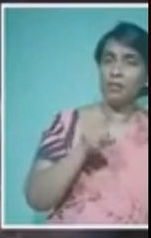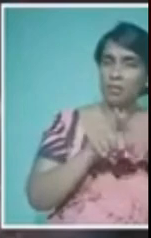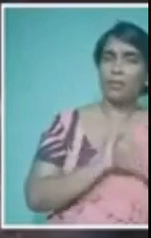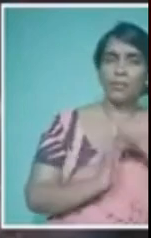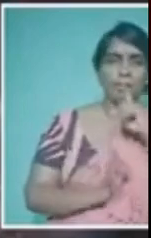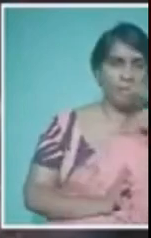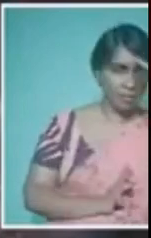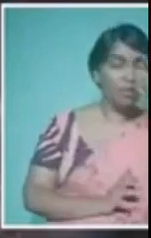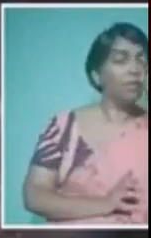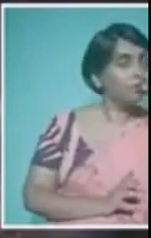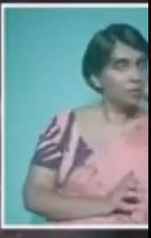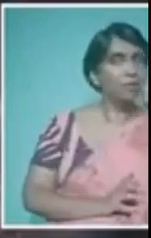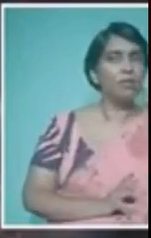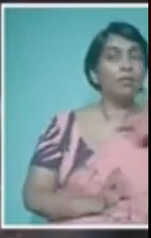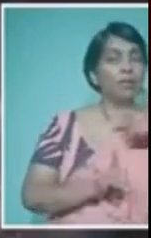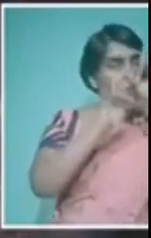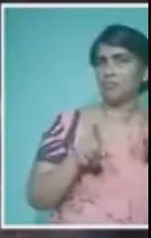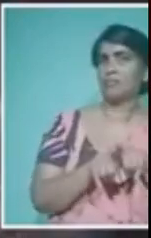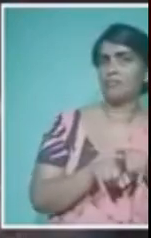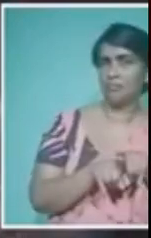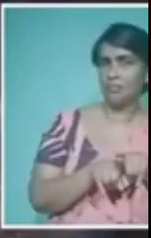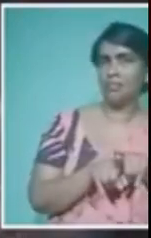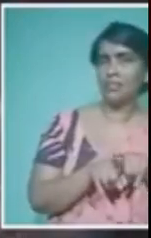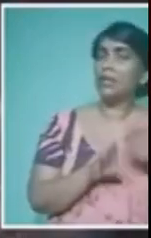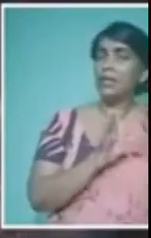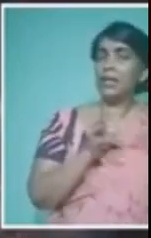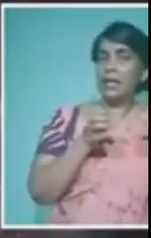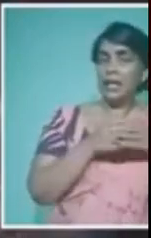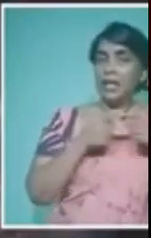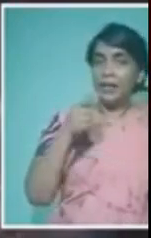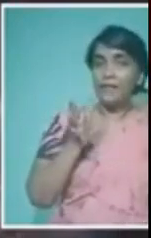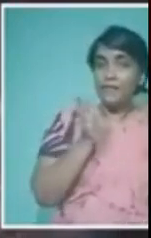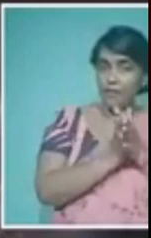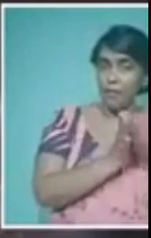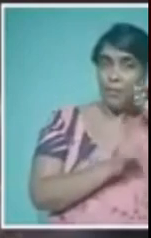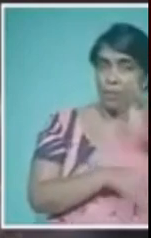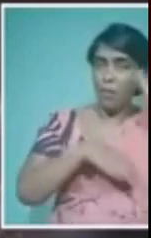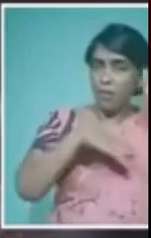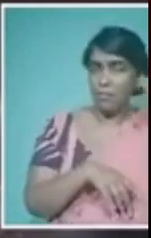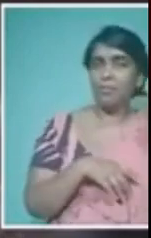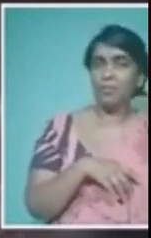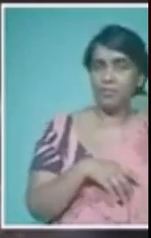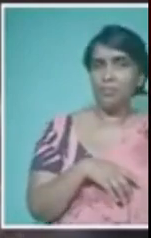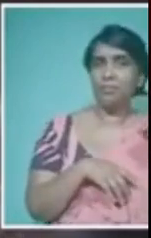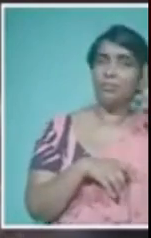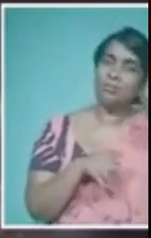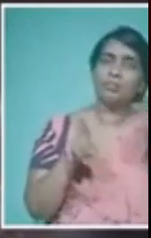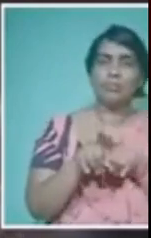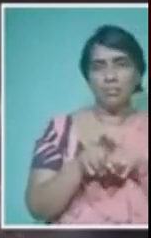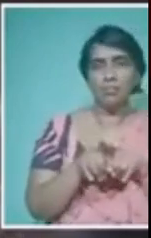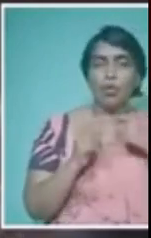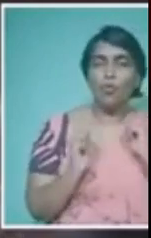කතා නැහැතුමනි. ඔබතුමත් අපි වගේම අර ඒකාබද්ධ විපක්ෂෙන්න කාලේ මේ විදියටම මේ දුක විඳා. ඒ නිසා වෙන්නට ඕනේ